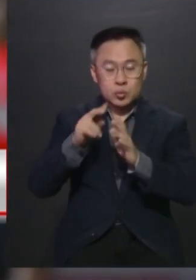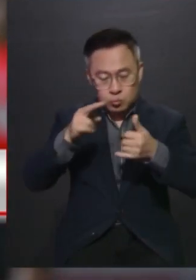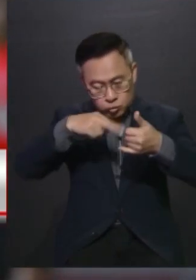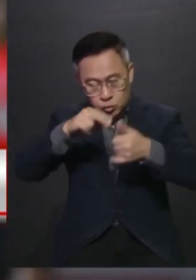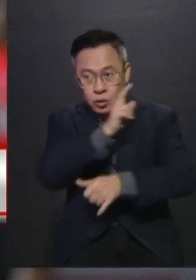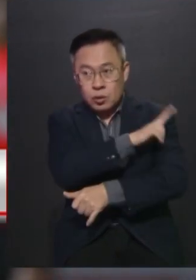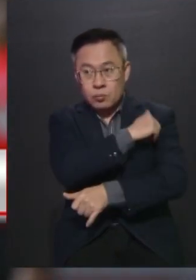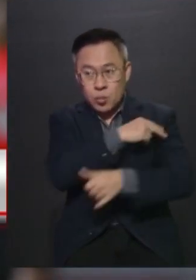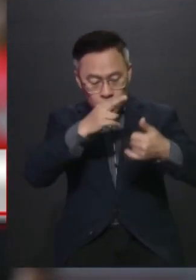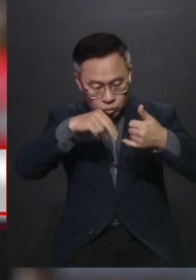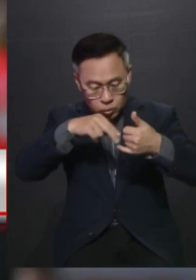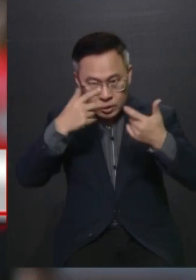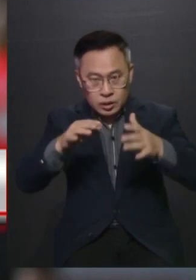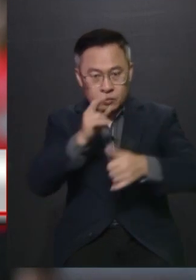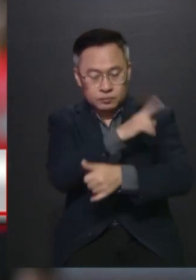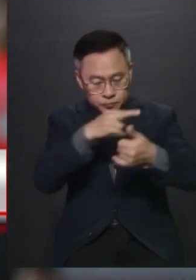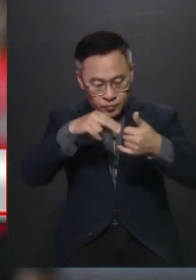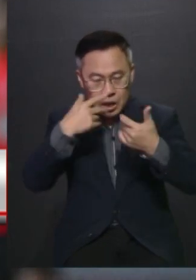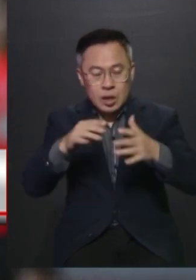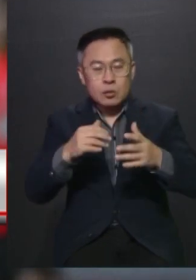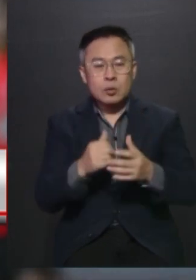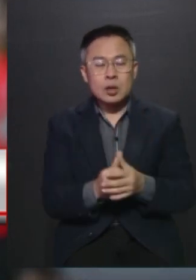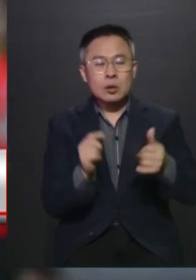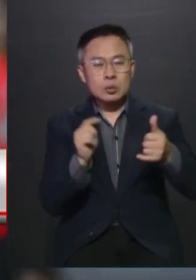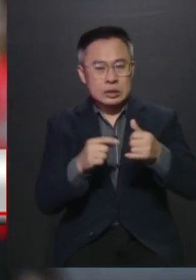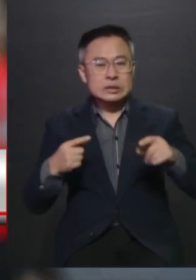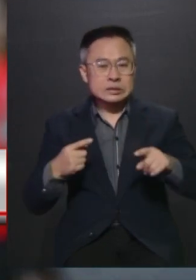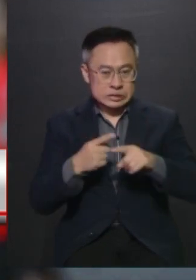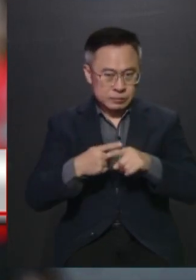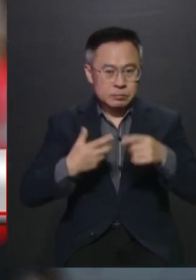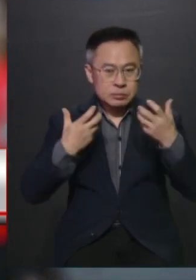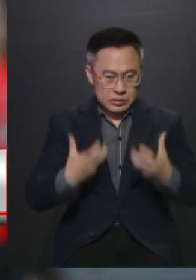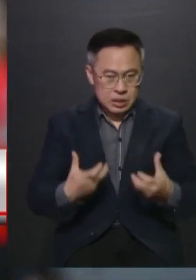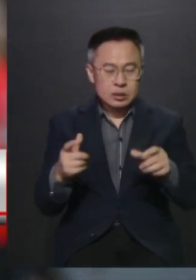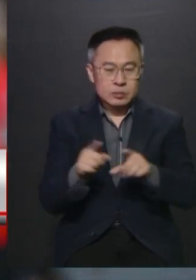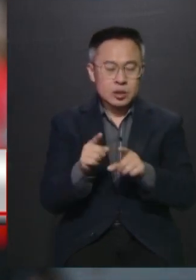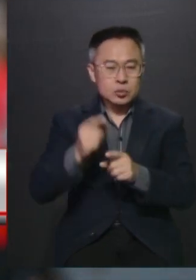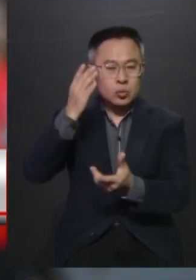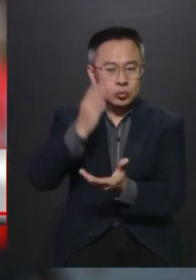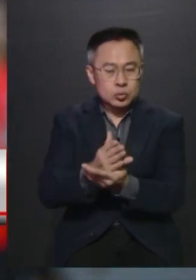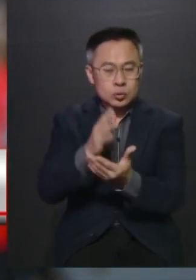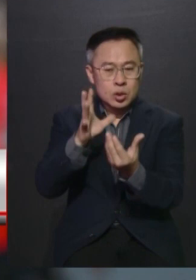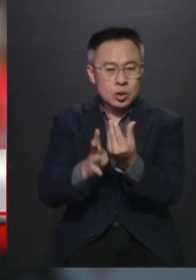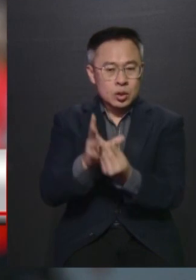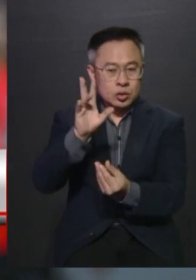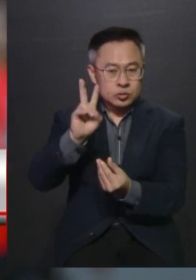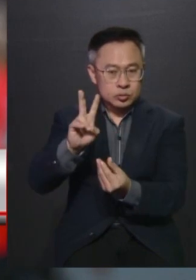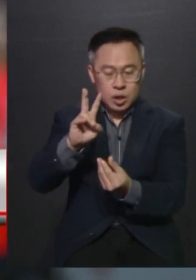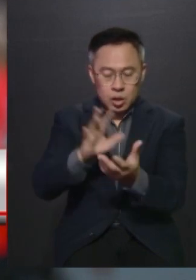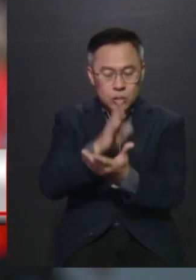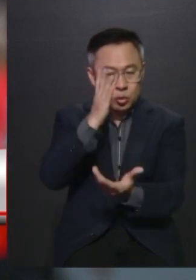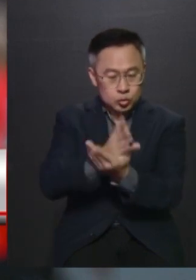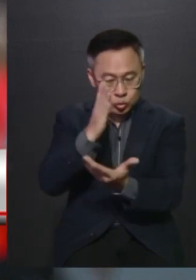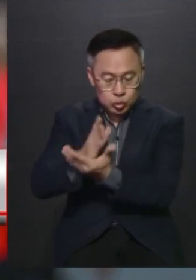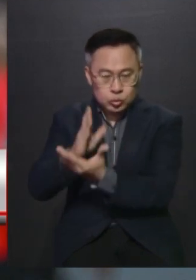าดเจ็บ ธีรศิลป์แดงดานะครับว่ากองหน้าทีมชาติไทยเนี่ยตอนนี้ตรวจเช็คอย่างละเอียดแล้วฮะปรากฏว่าเอ็นหัวเข่าด้านในฉีกขา